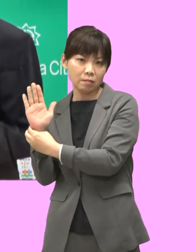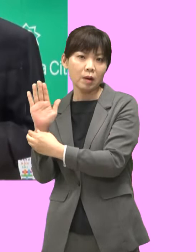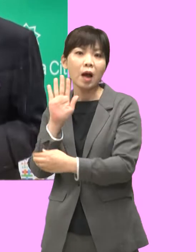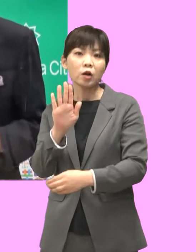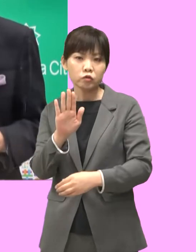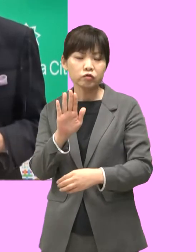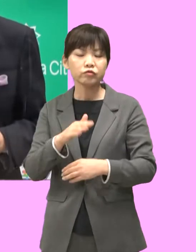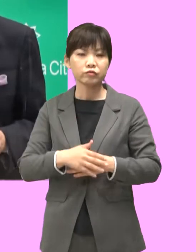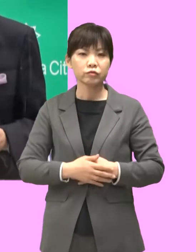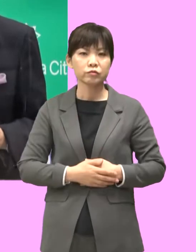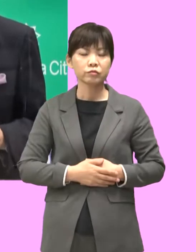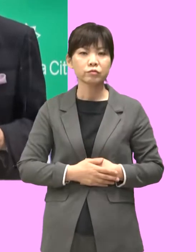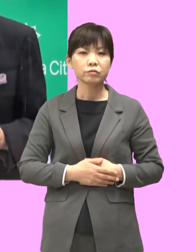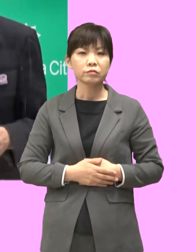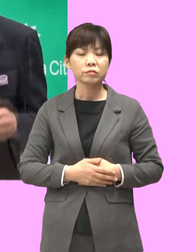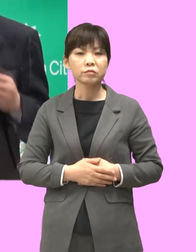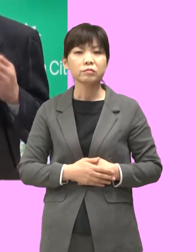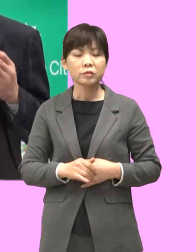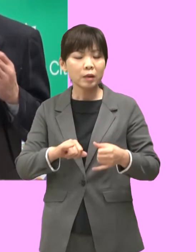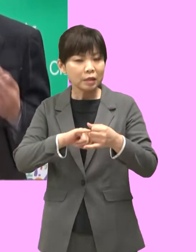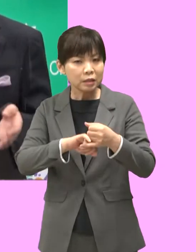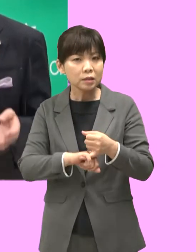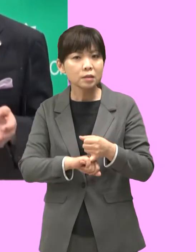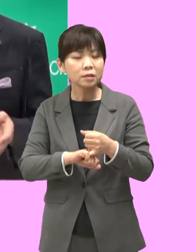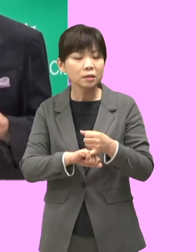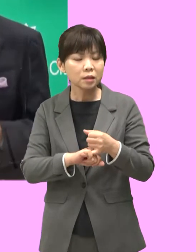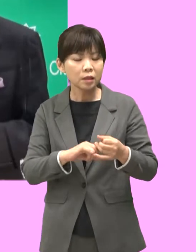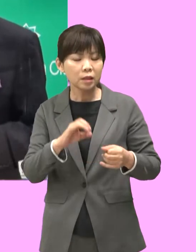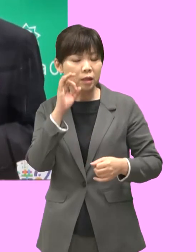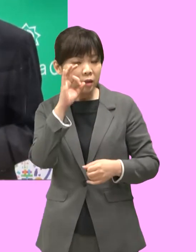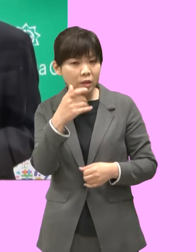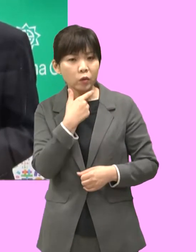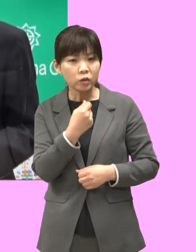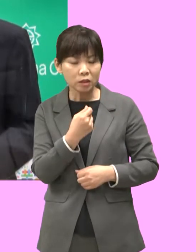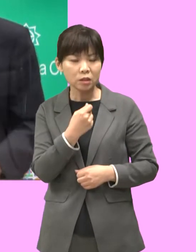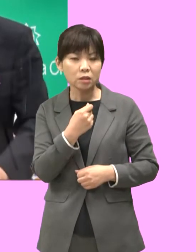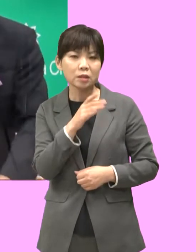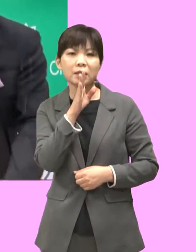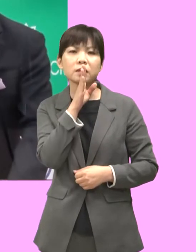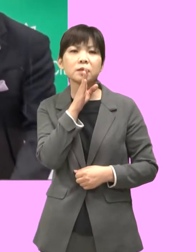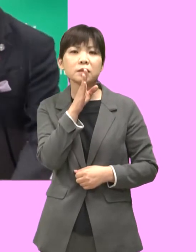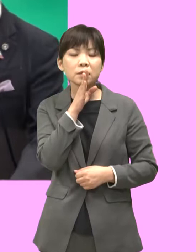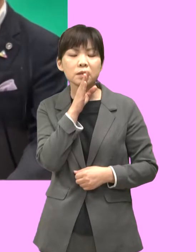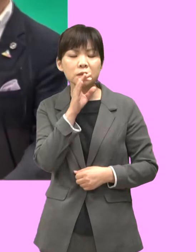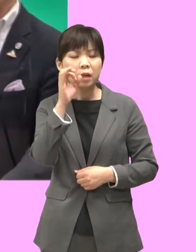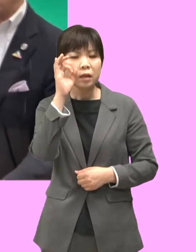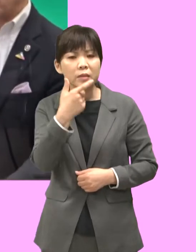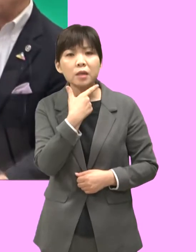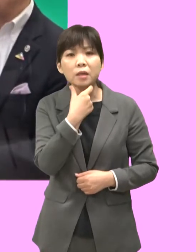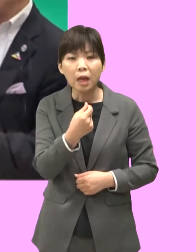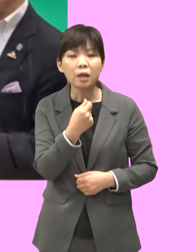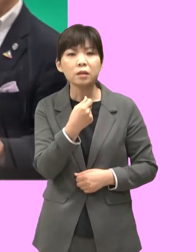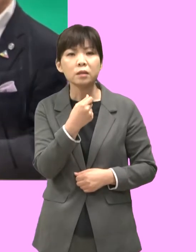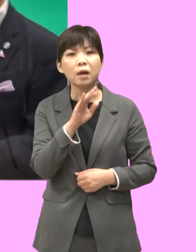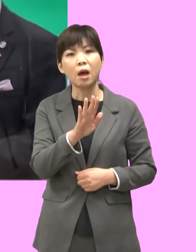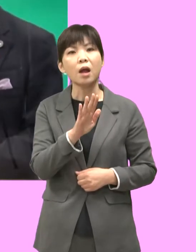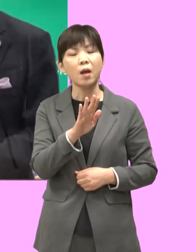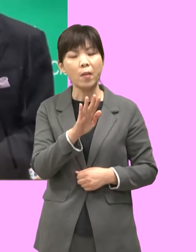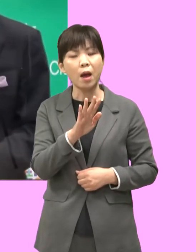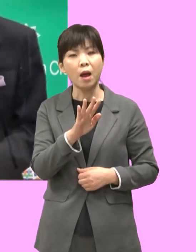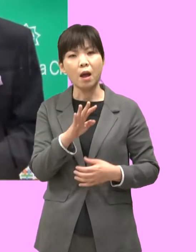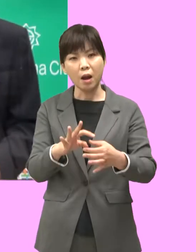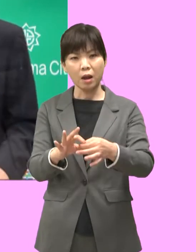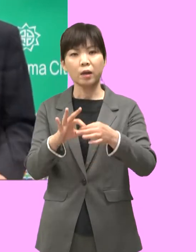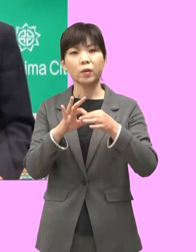ご覧いただきたいですし、まあ、あの実際見てみなきゃ分からないというものであればですね、私どもにご連絡をいただければ、あのそういったもの